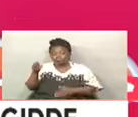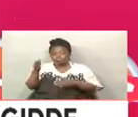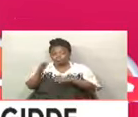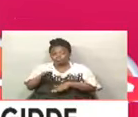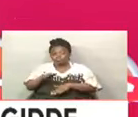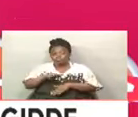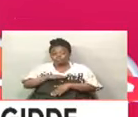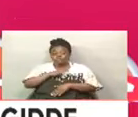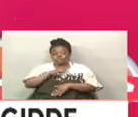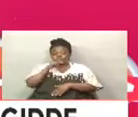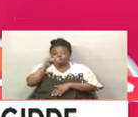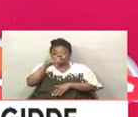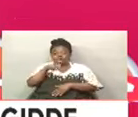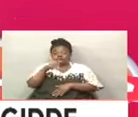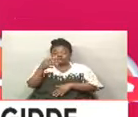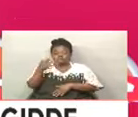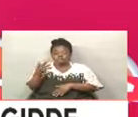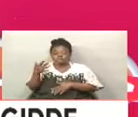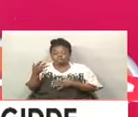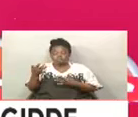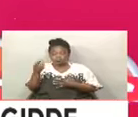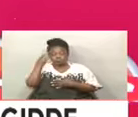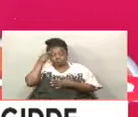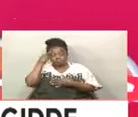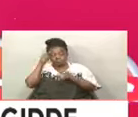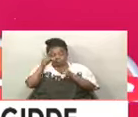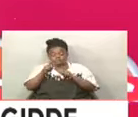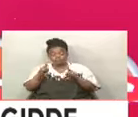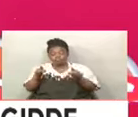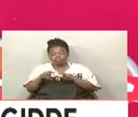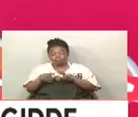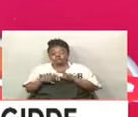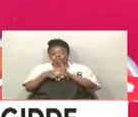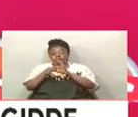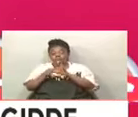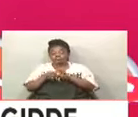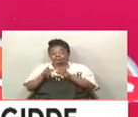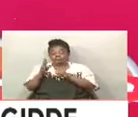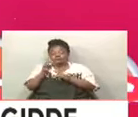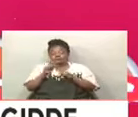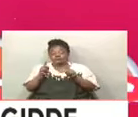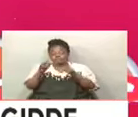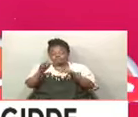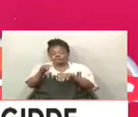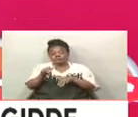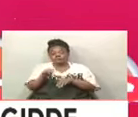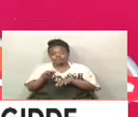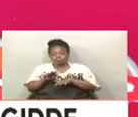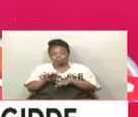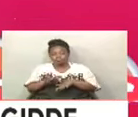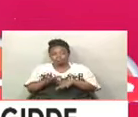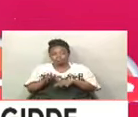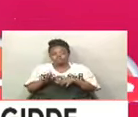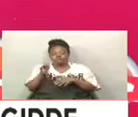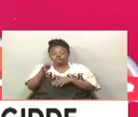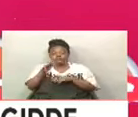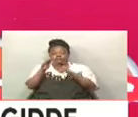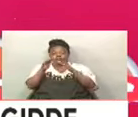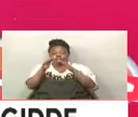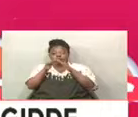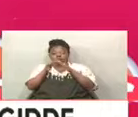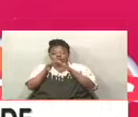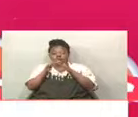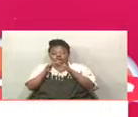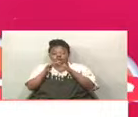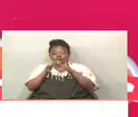mwena wanabade mulwanizi wa mirembe n'okugatta abantu azikidwa makaga kukyalo kya